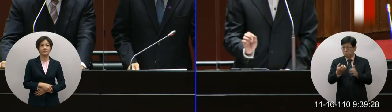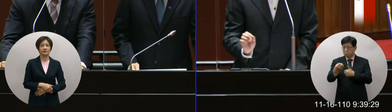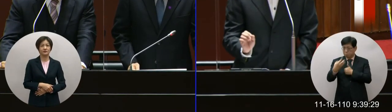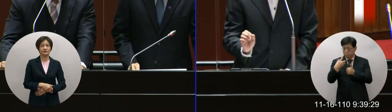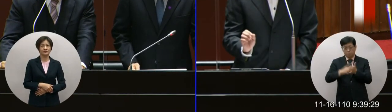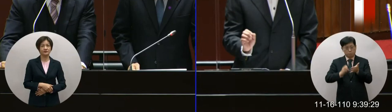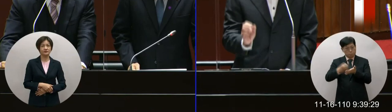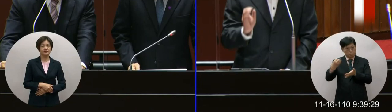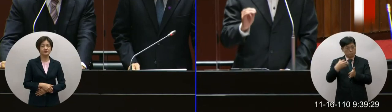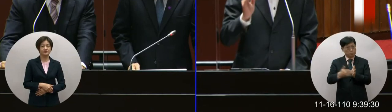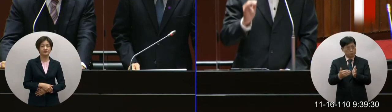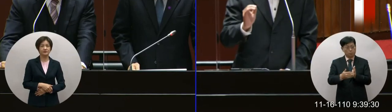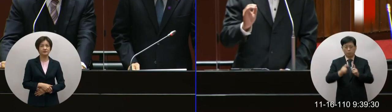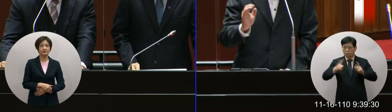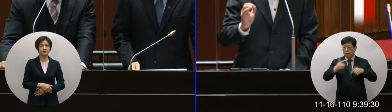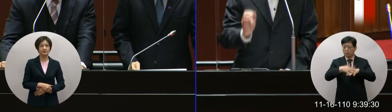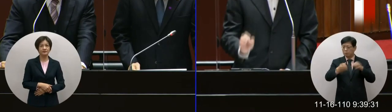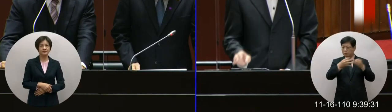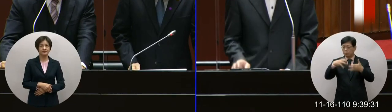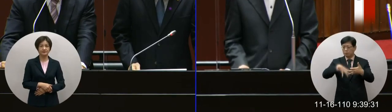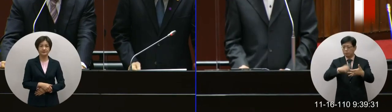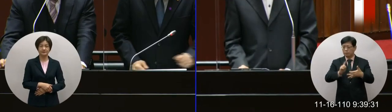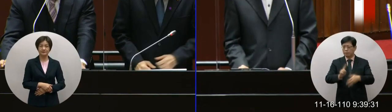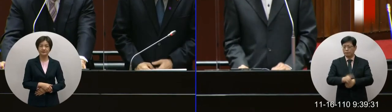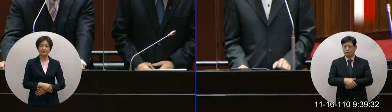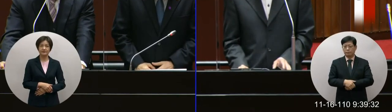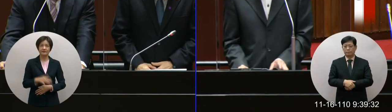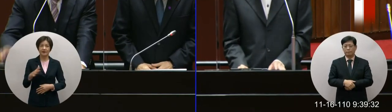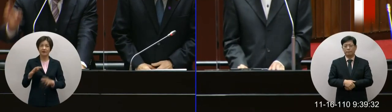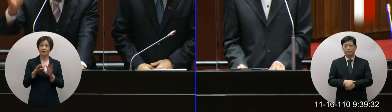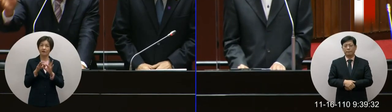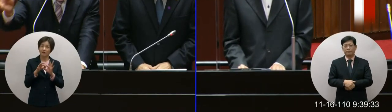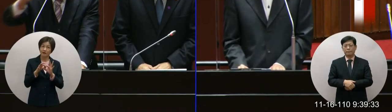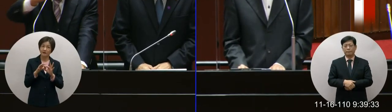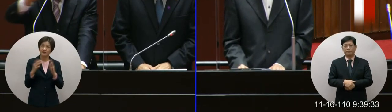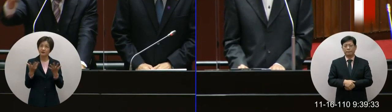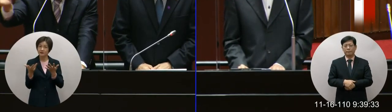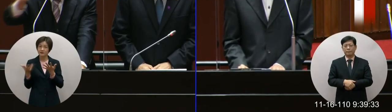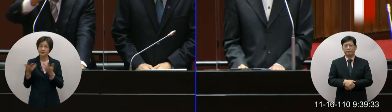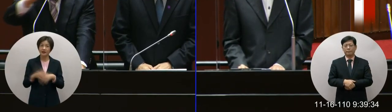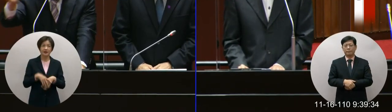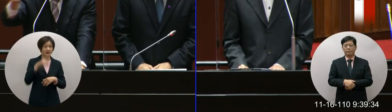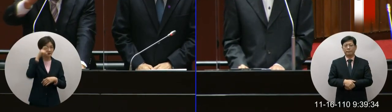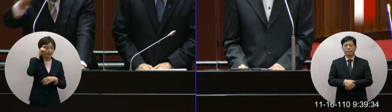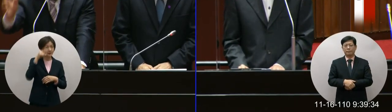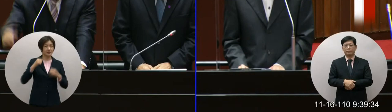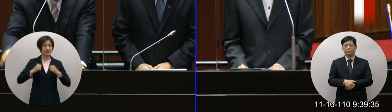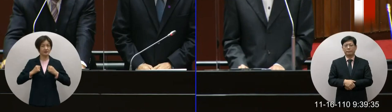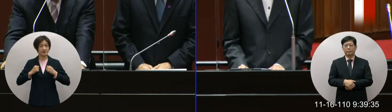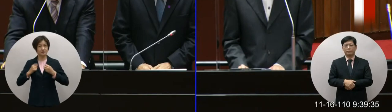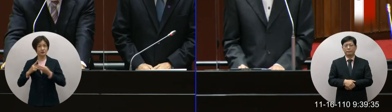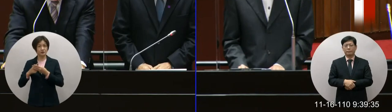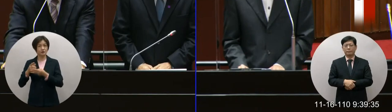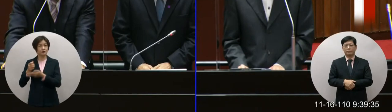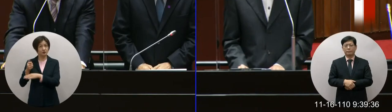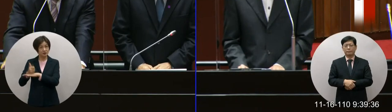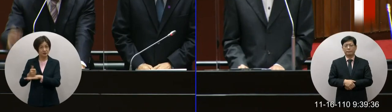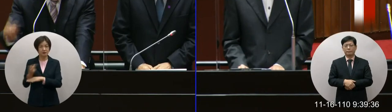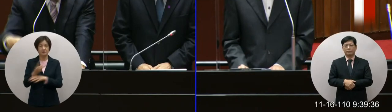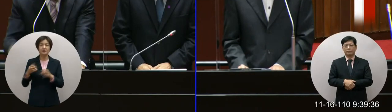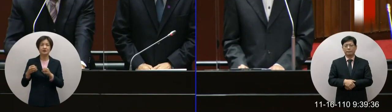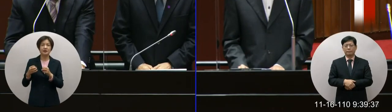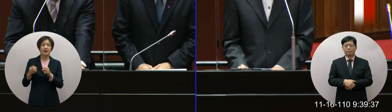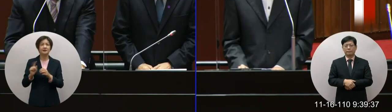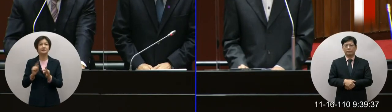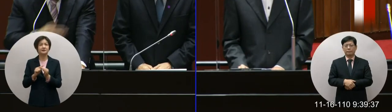做简报，大概会谈到什么样的内容？ 相关拜习怎么样谈，谈怎么样子，以及相